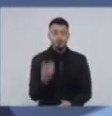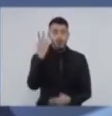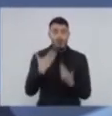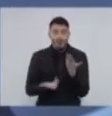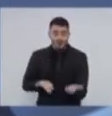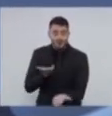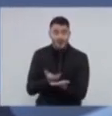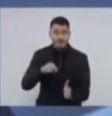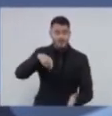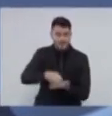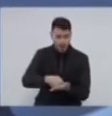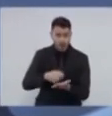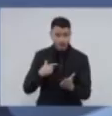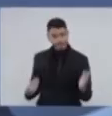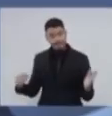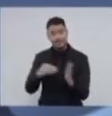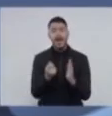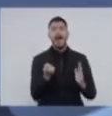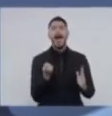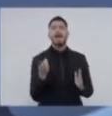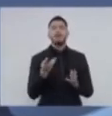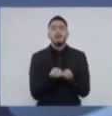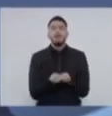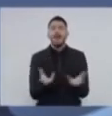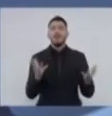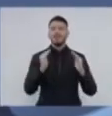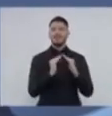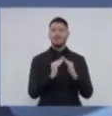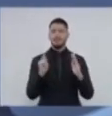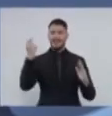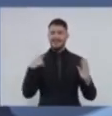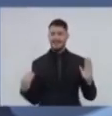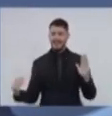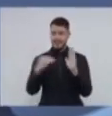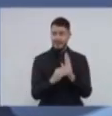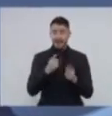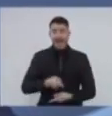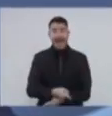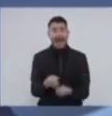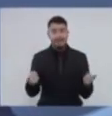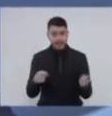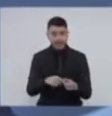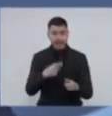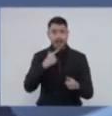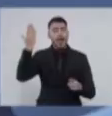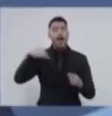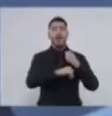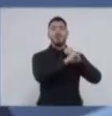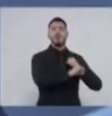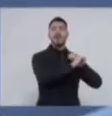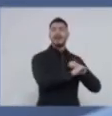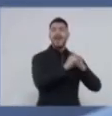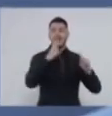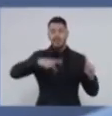συμπληρώσουν τον αριθμό παροχής και σε αυτούς θα δοθεί αναδρομικά από τον ιανουάριο η επιδότηση που τους